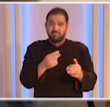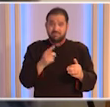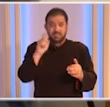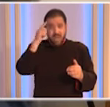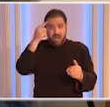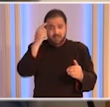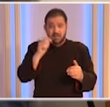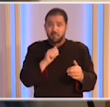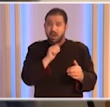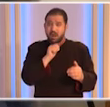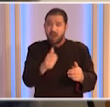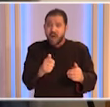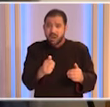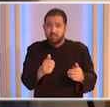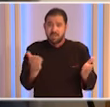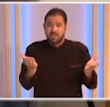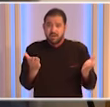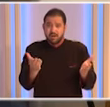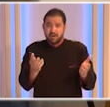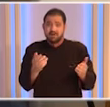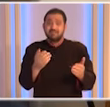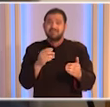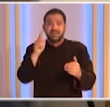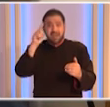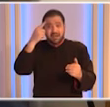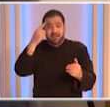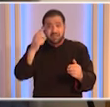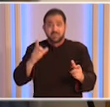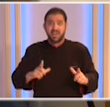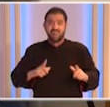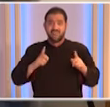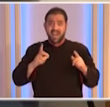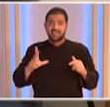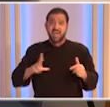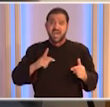absolut, numai de faptul că viața e un drept al lui Dumnezeu.